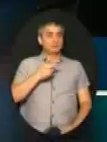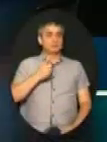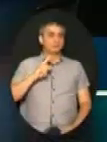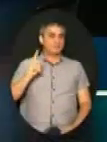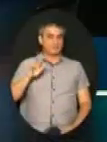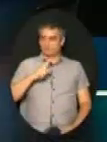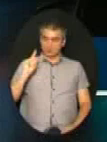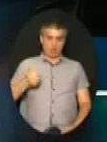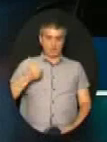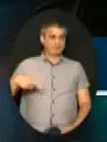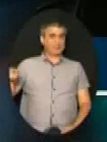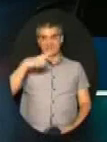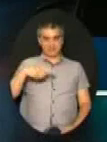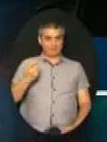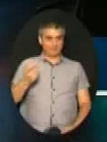שהשרים,